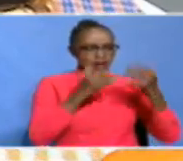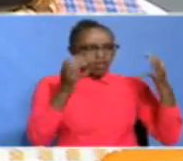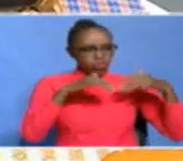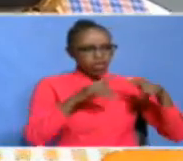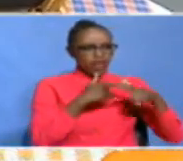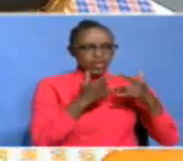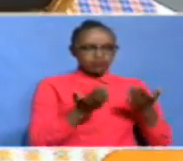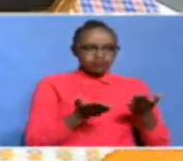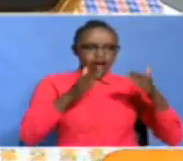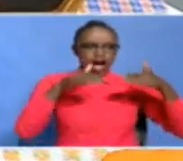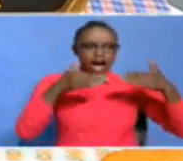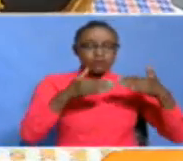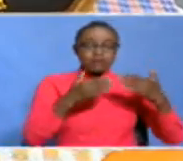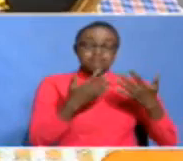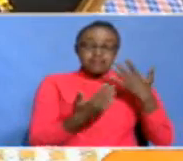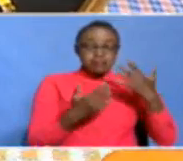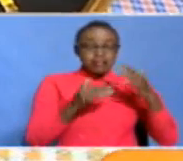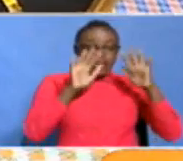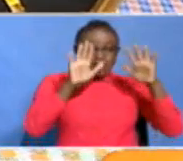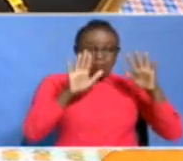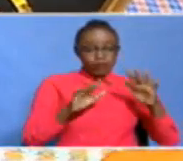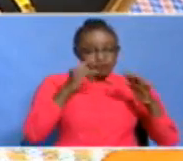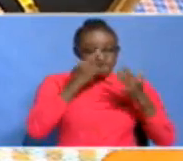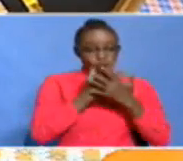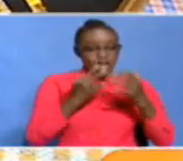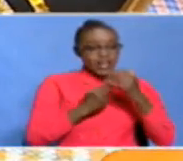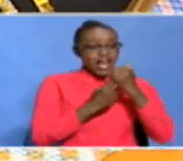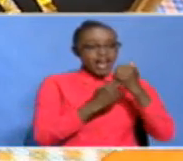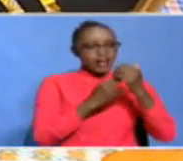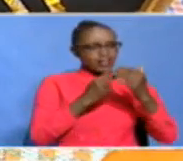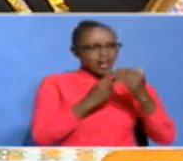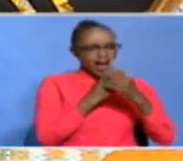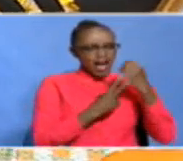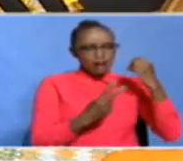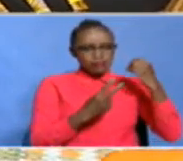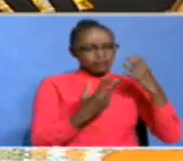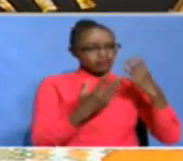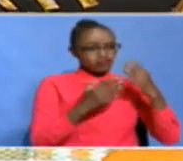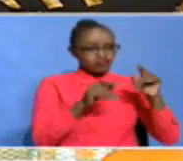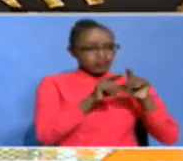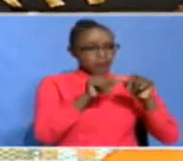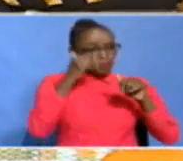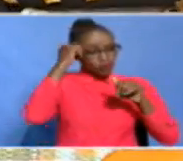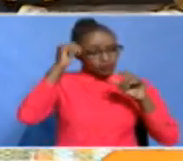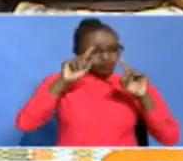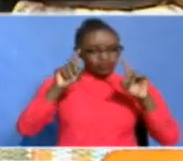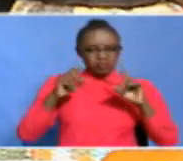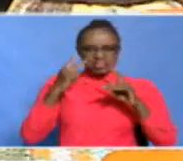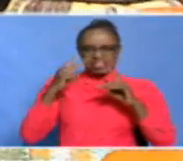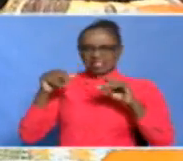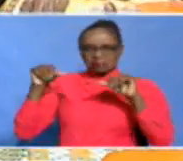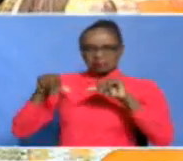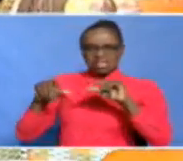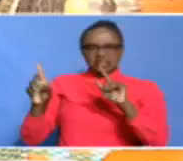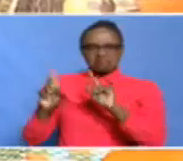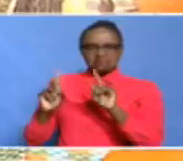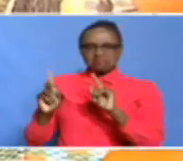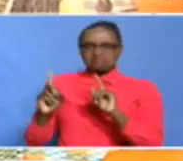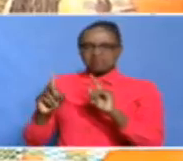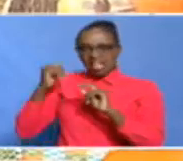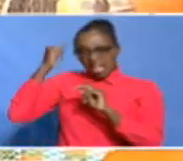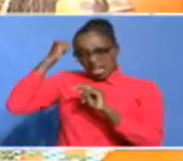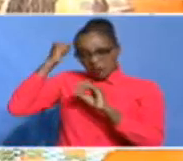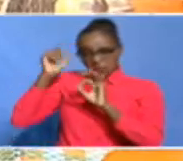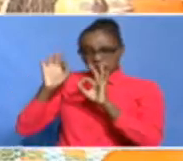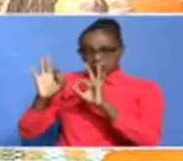kuimarika. Je, nguzo muhimu kwa wanandoa ni elimu? Elimu sioni kiwa mbaya. Elimu ni nzuri